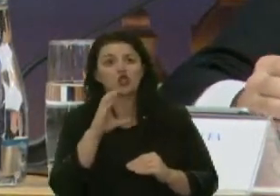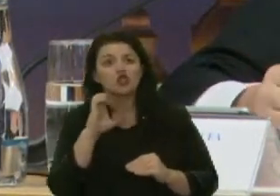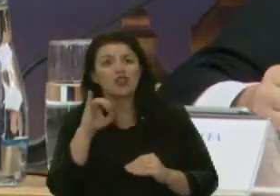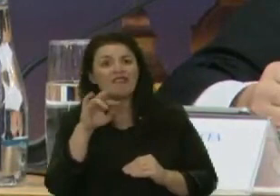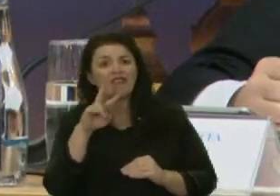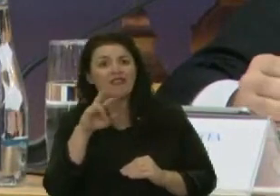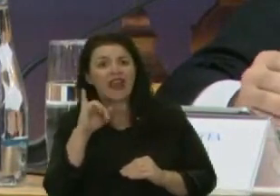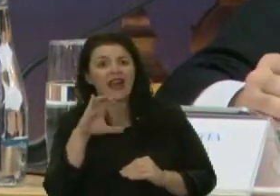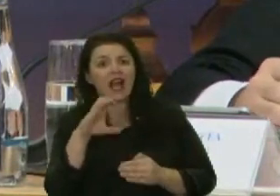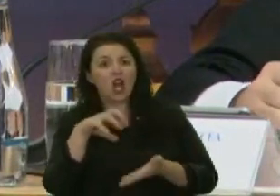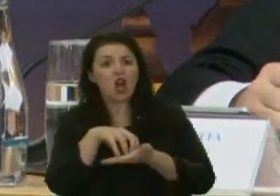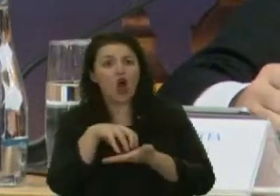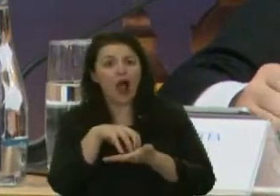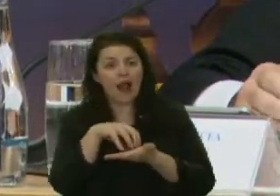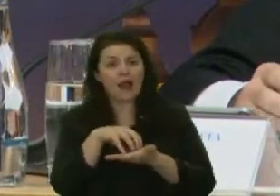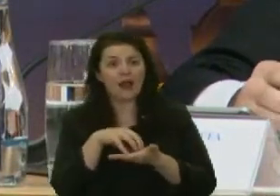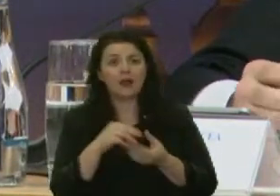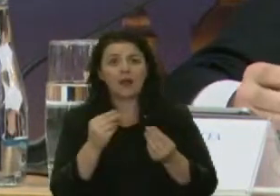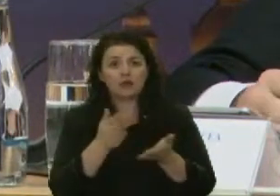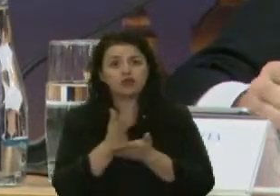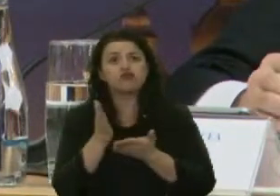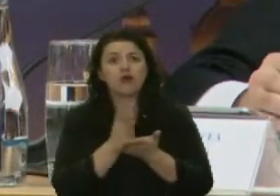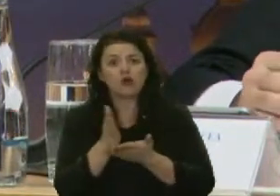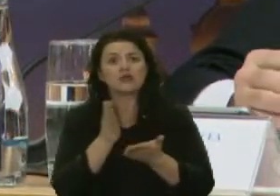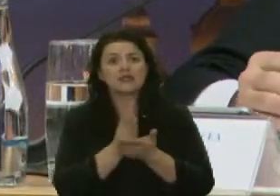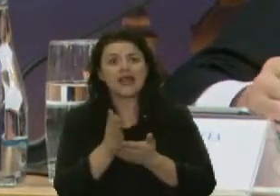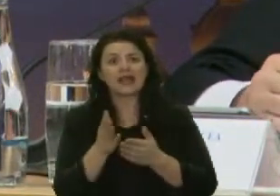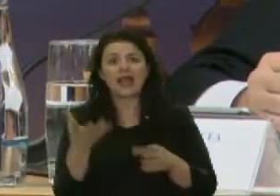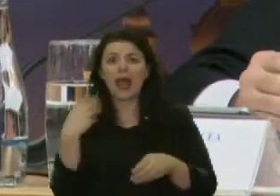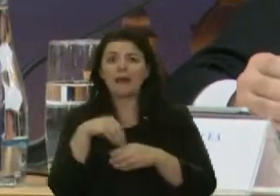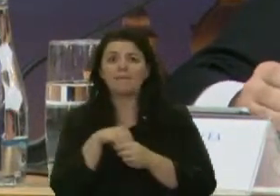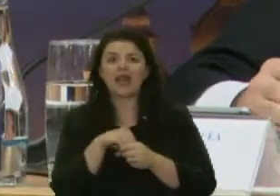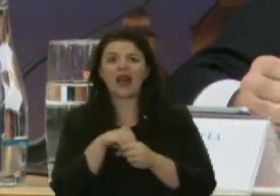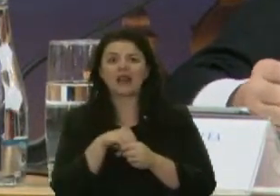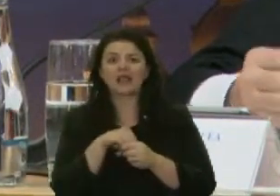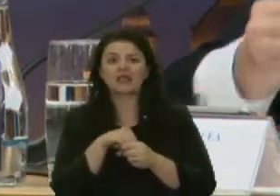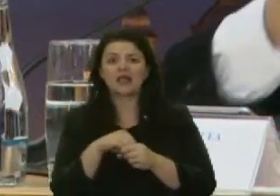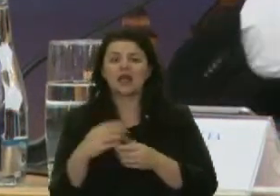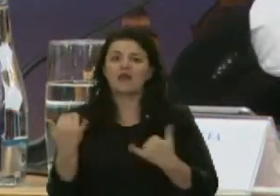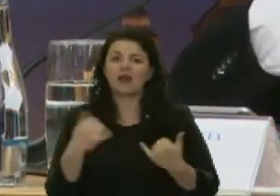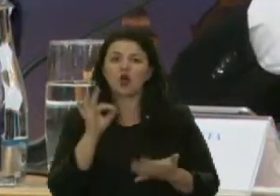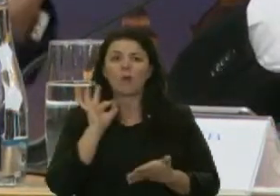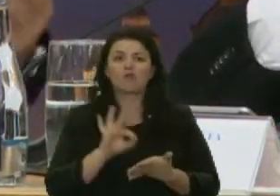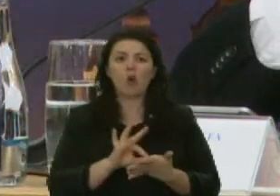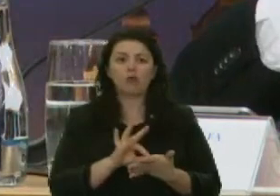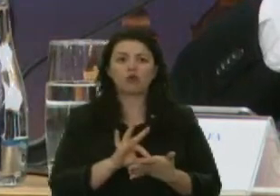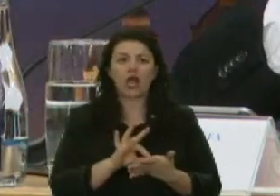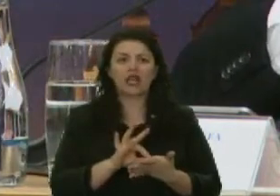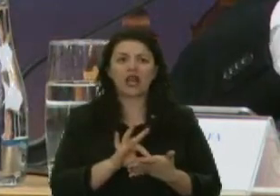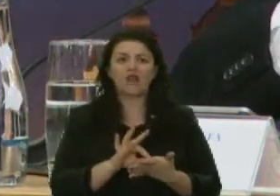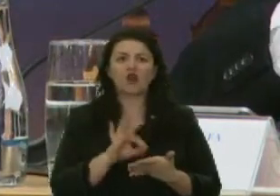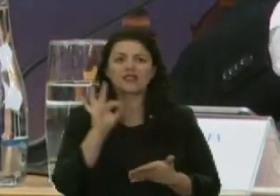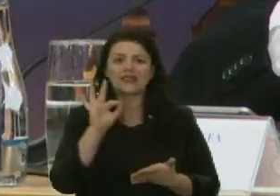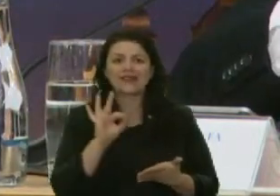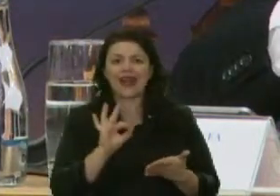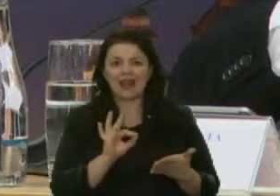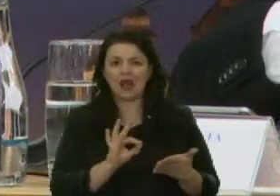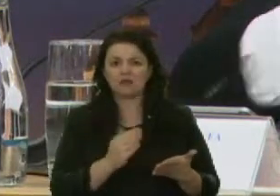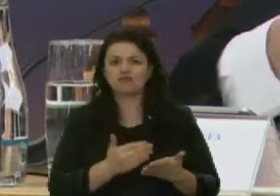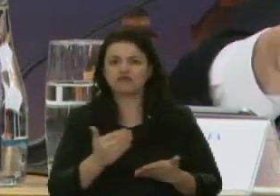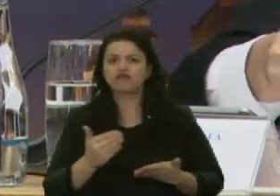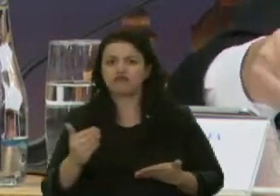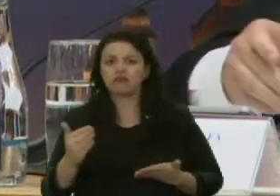pentru modul în care constant și inclusiv de această dată s a implicat și a venit cu propuneri și le voi detalia în perioada imediat